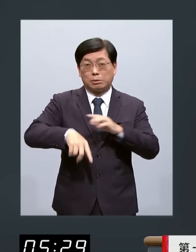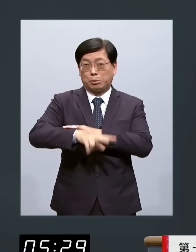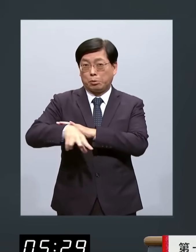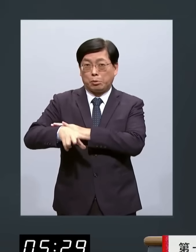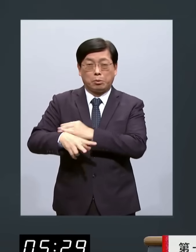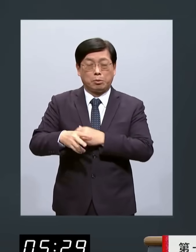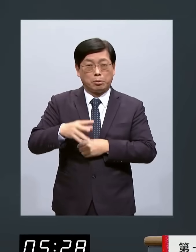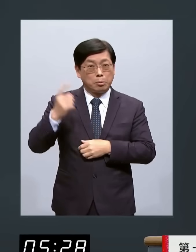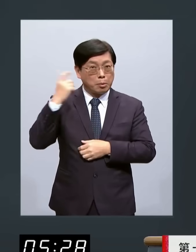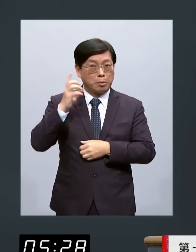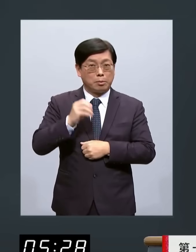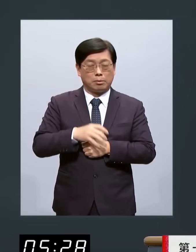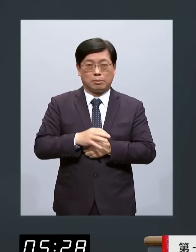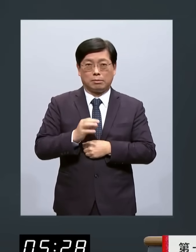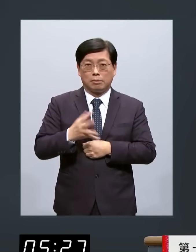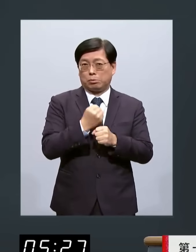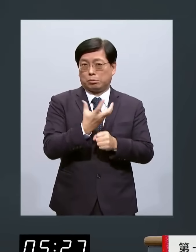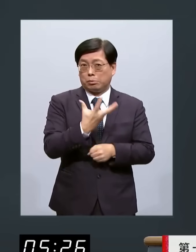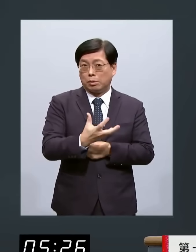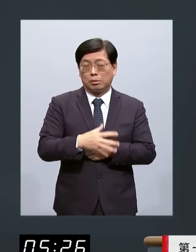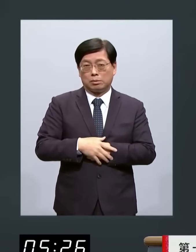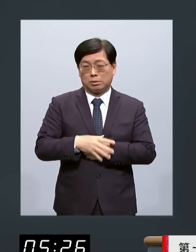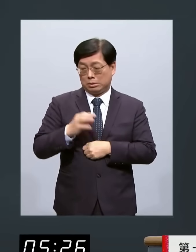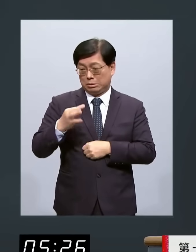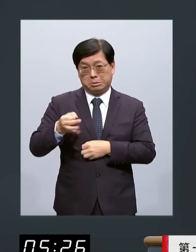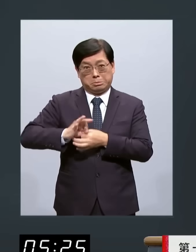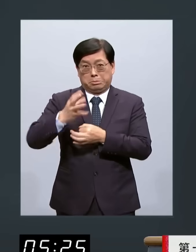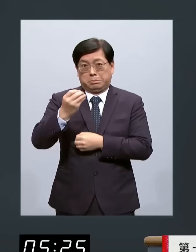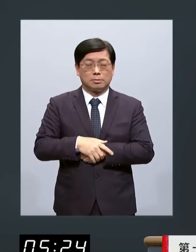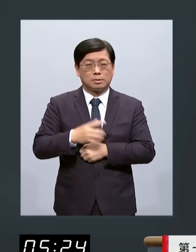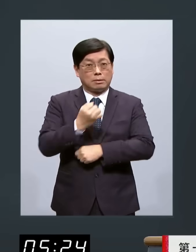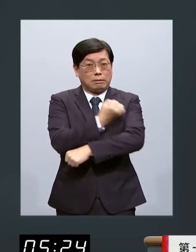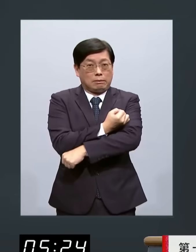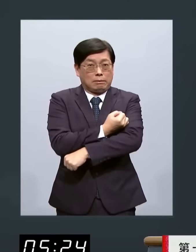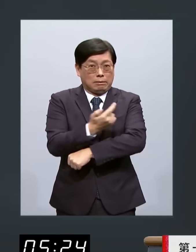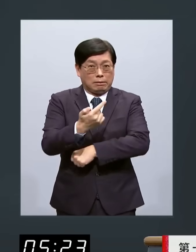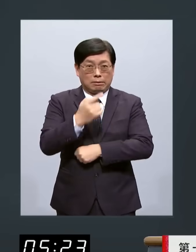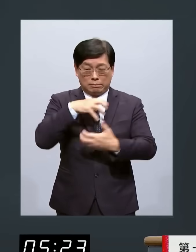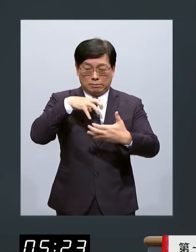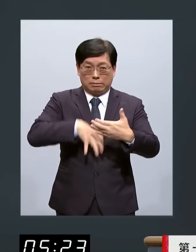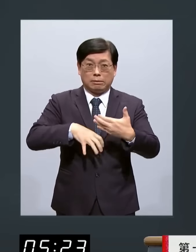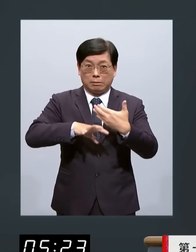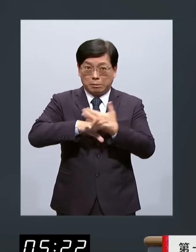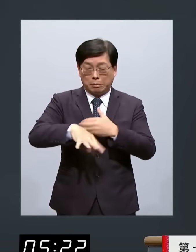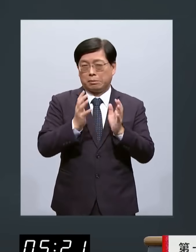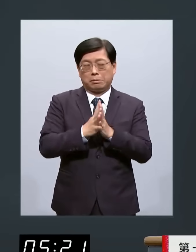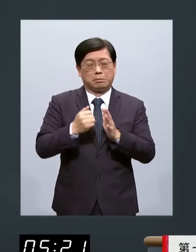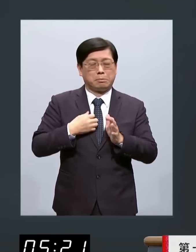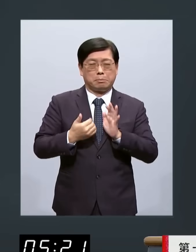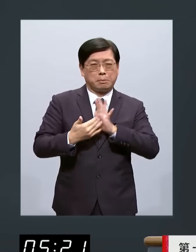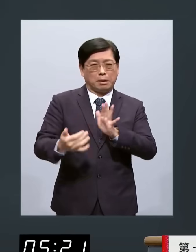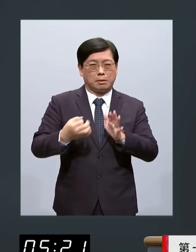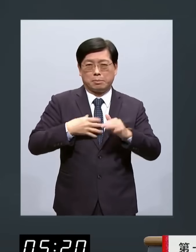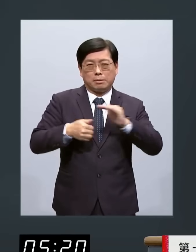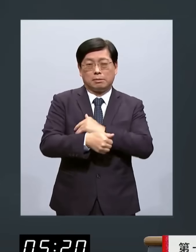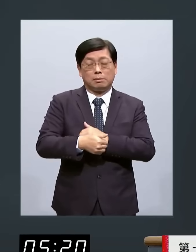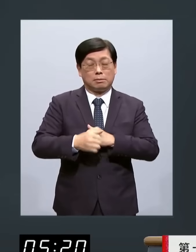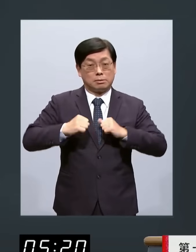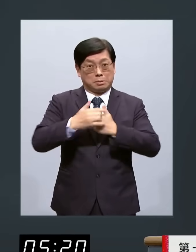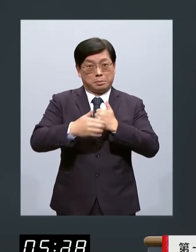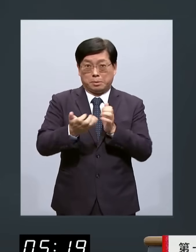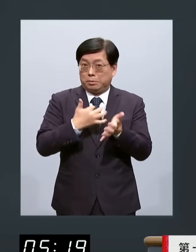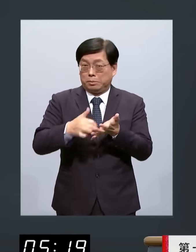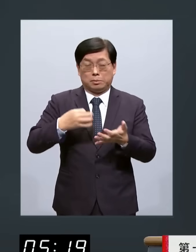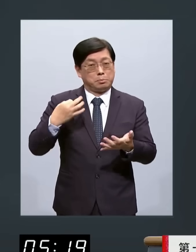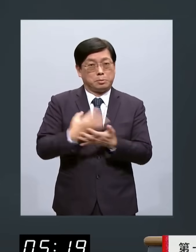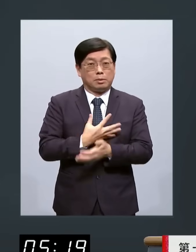社会吗？难道你选举的时候喊两声抗中保台就可以弥补台南犯罪率是 12.7% 全